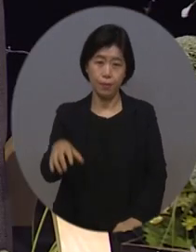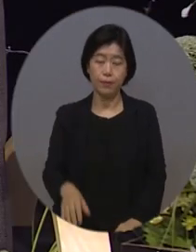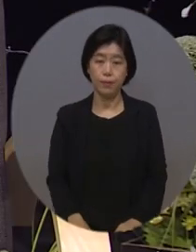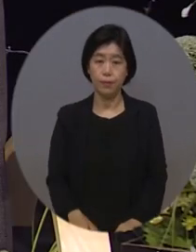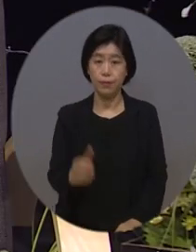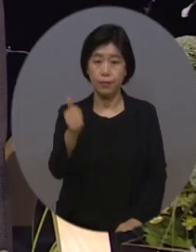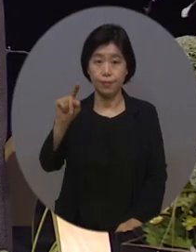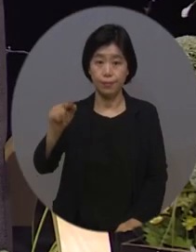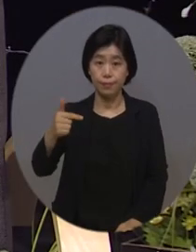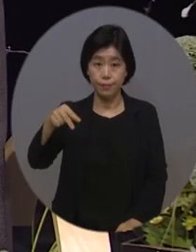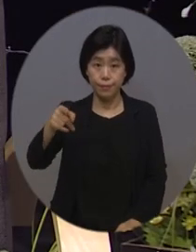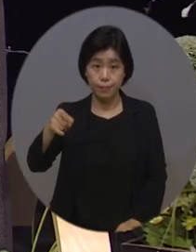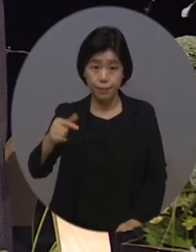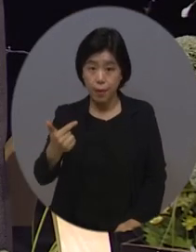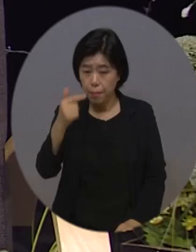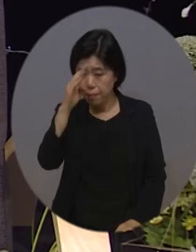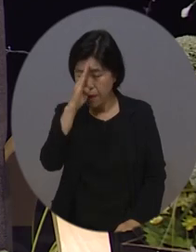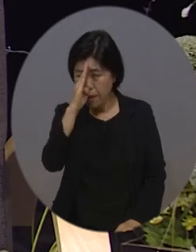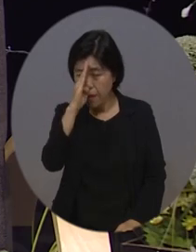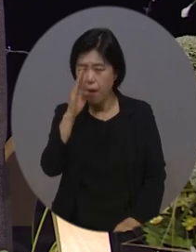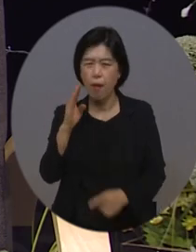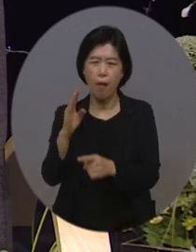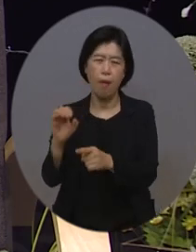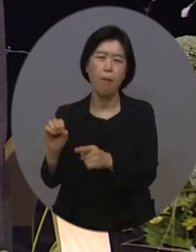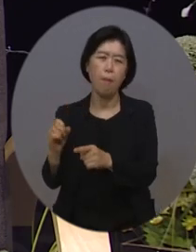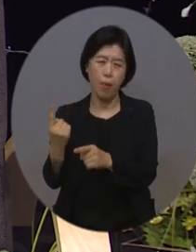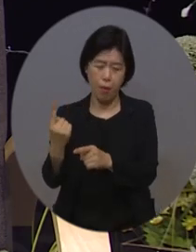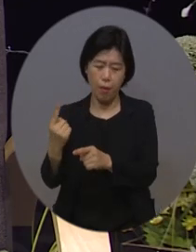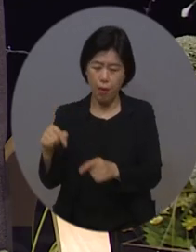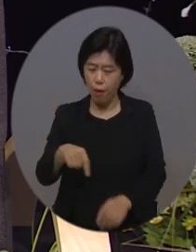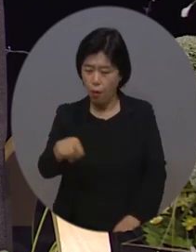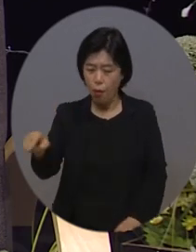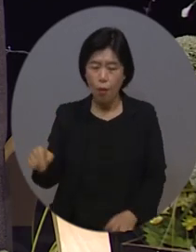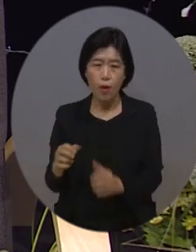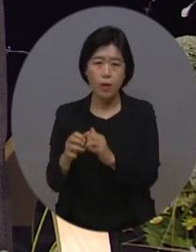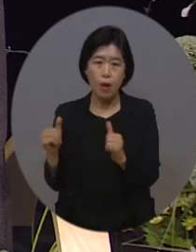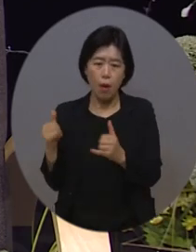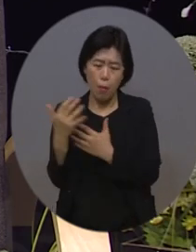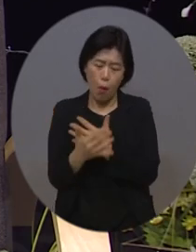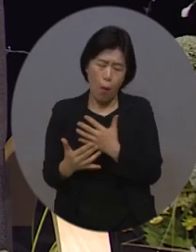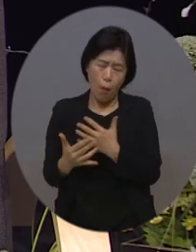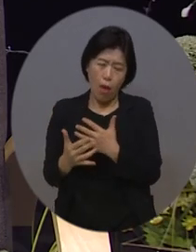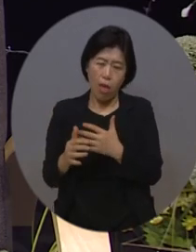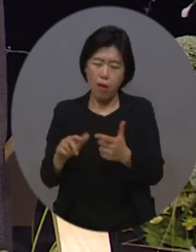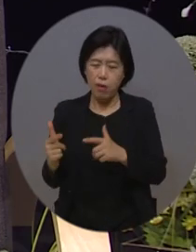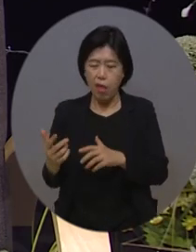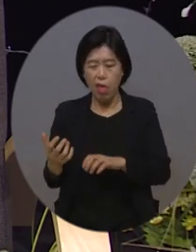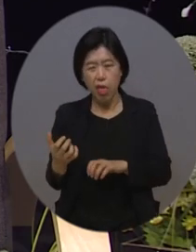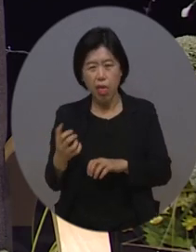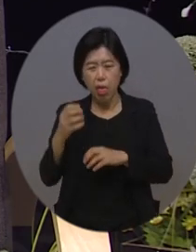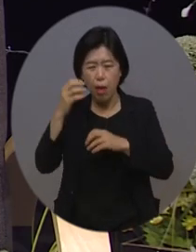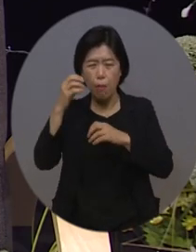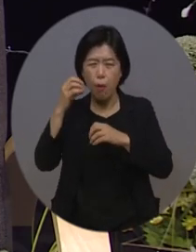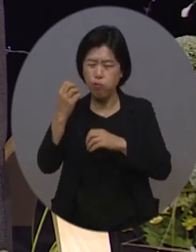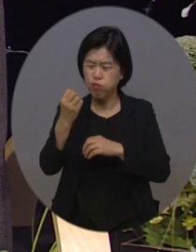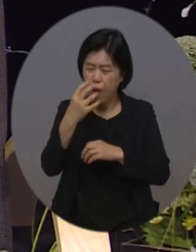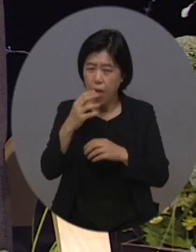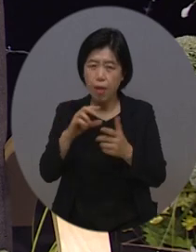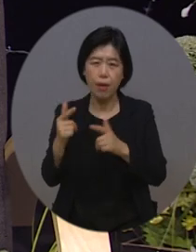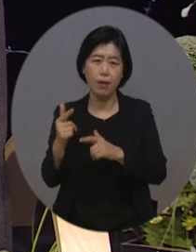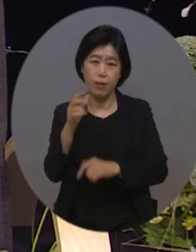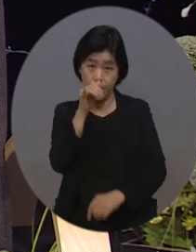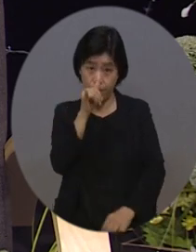한센병으로 신체가 문드러진 이들이 변형된 상흔을 간직한 채 성당에 모입니다.